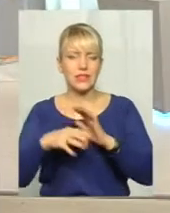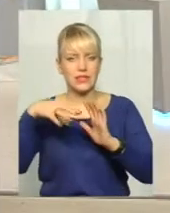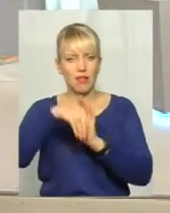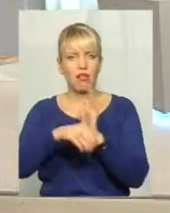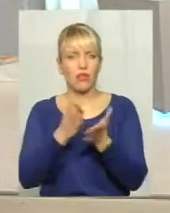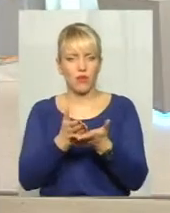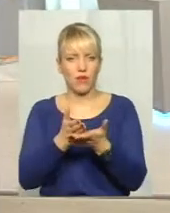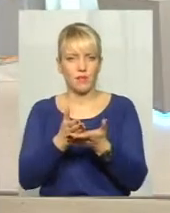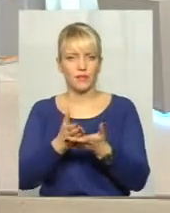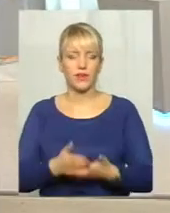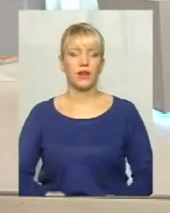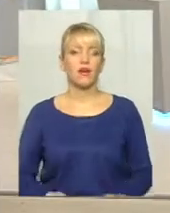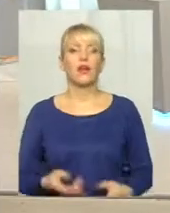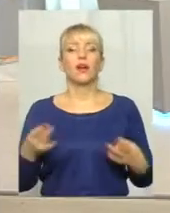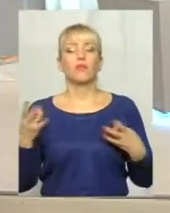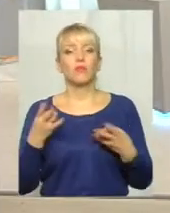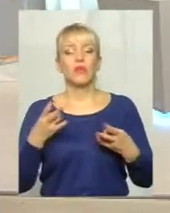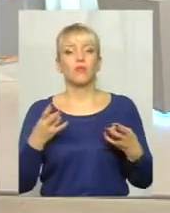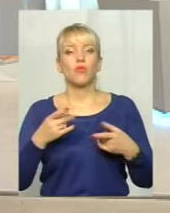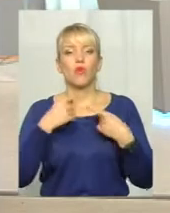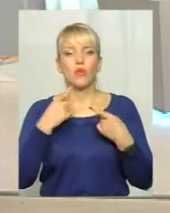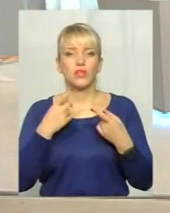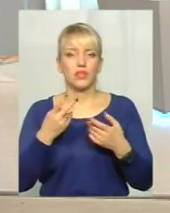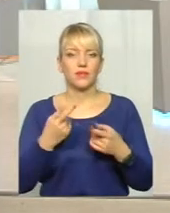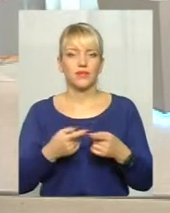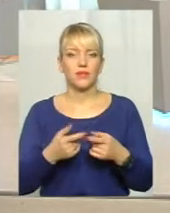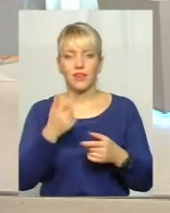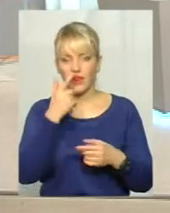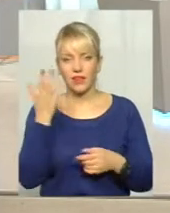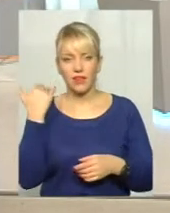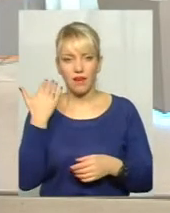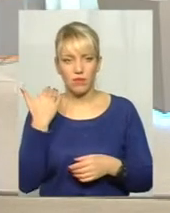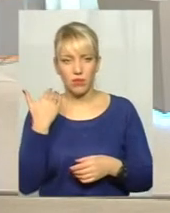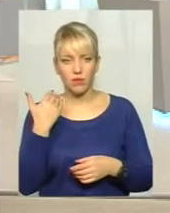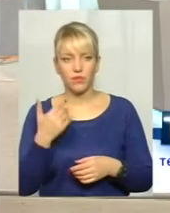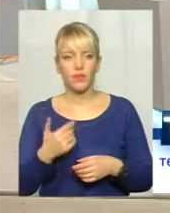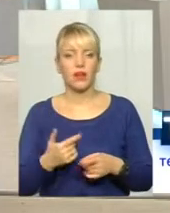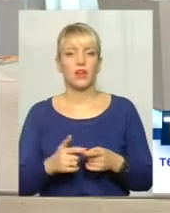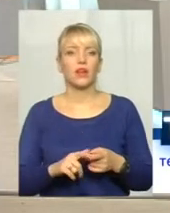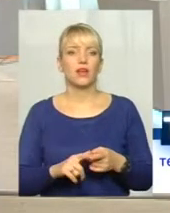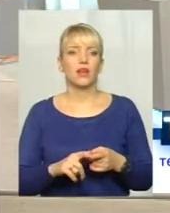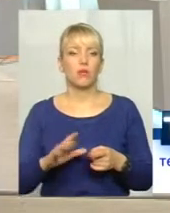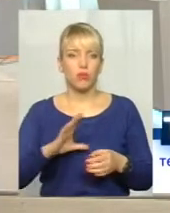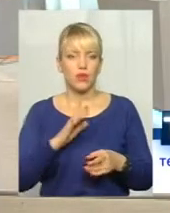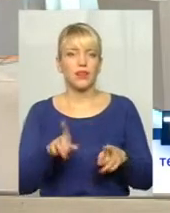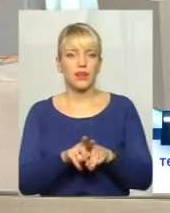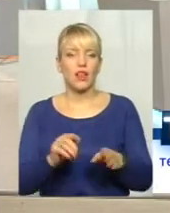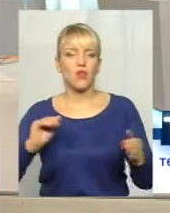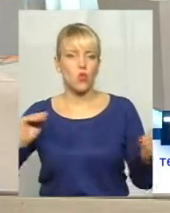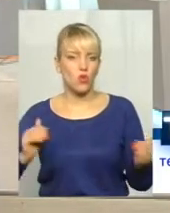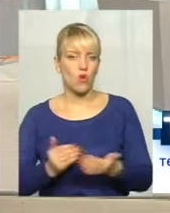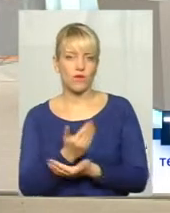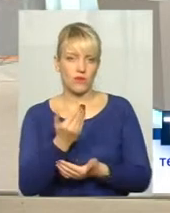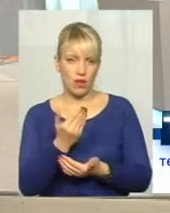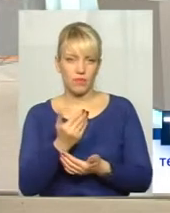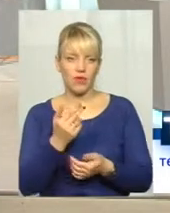говорити, подивився на тому, от недавно, шкода, що не прийшла сильно в новинах, новина, в медіа новина про